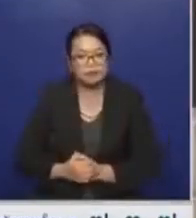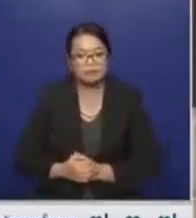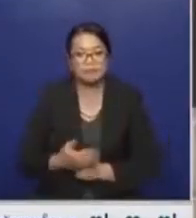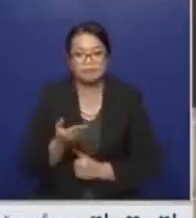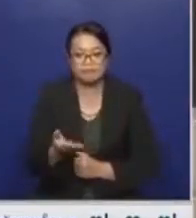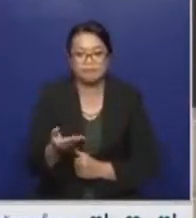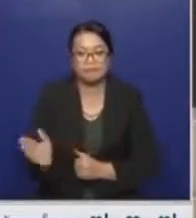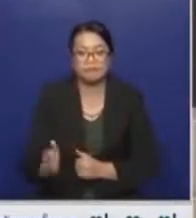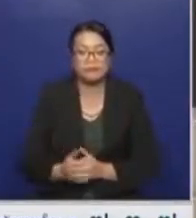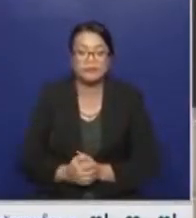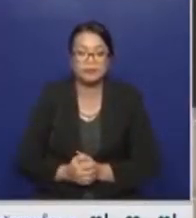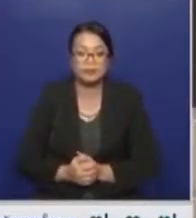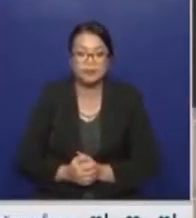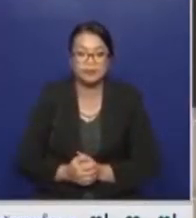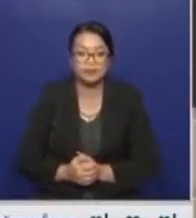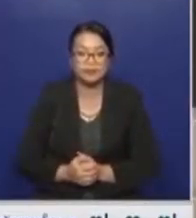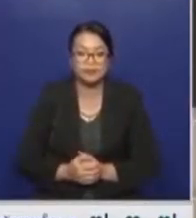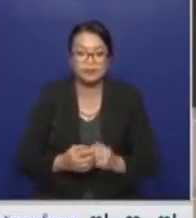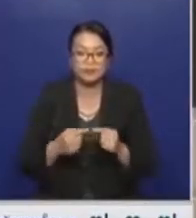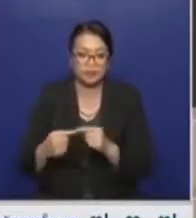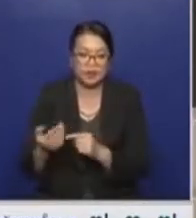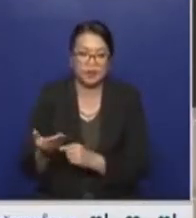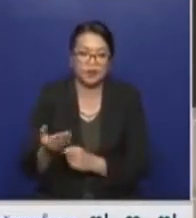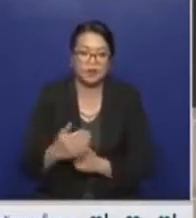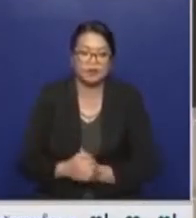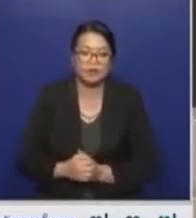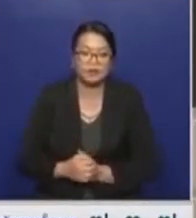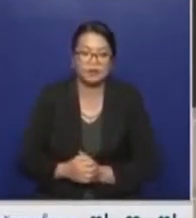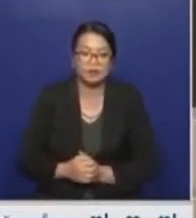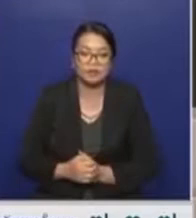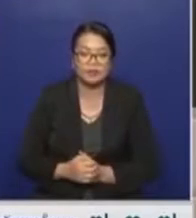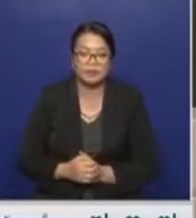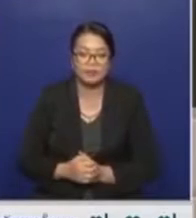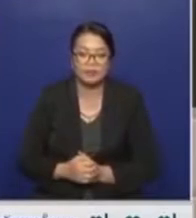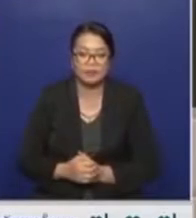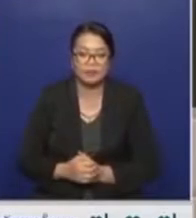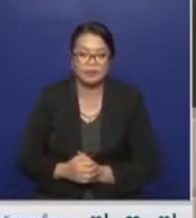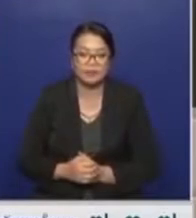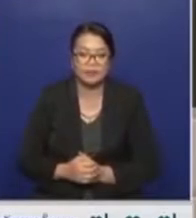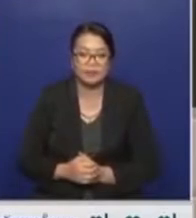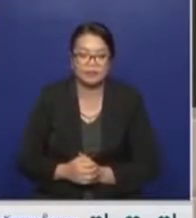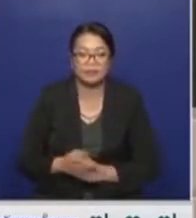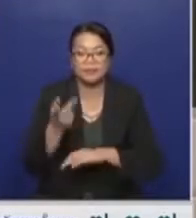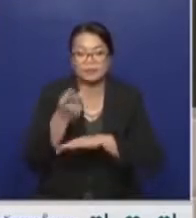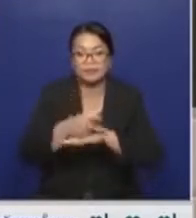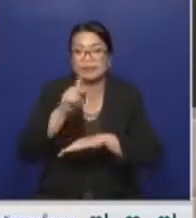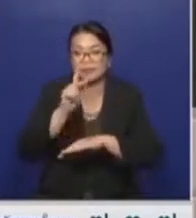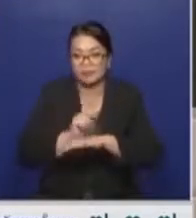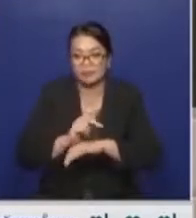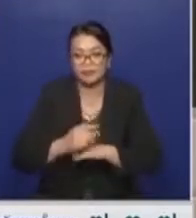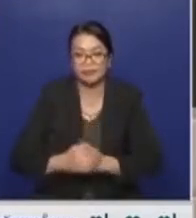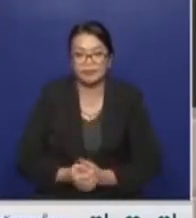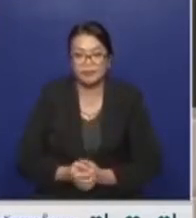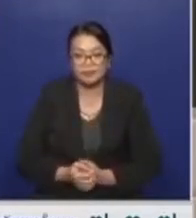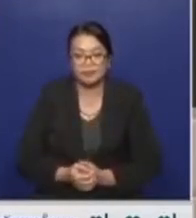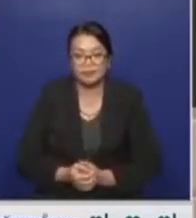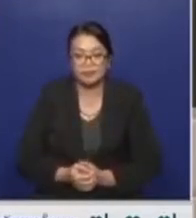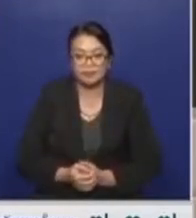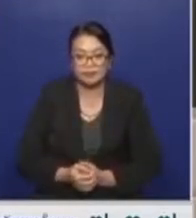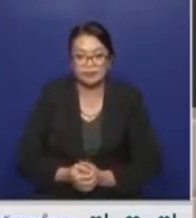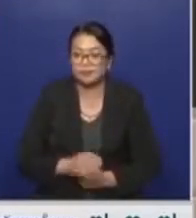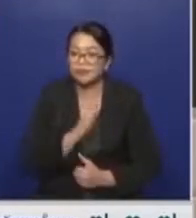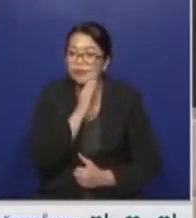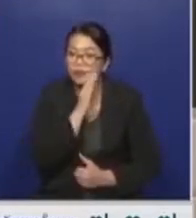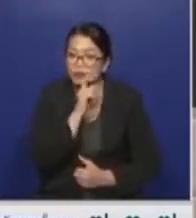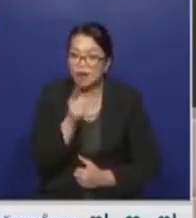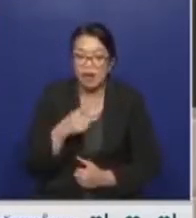าเชิญต่อ ค่ะท่านประธานคะถ้าท่านจะบอกว่า